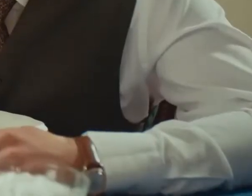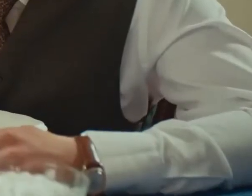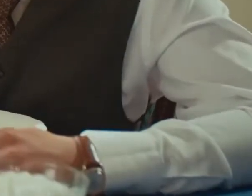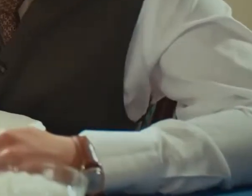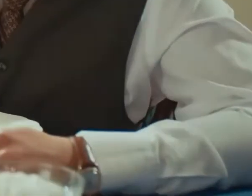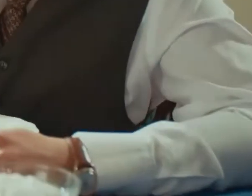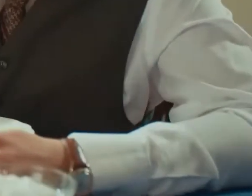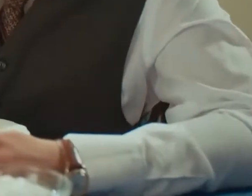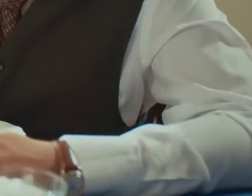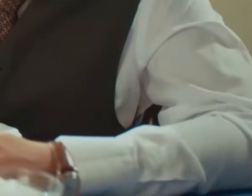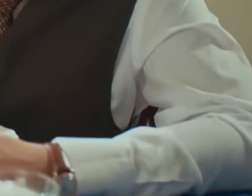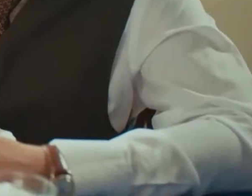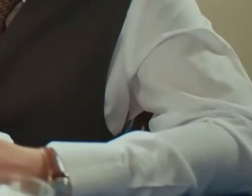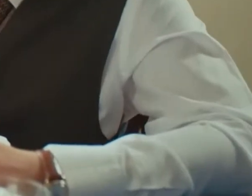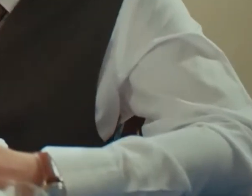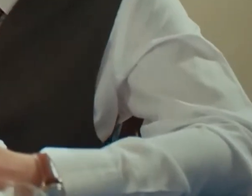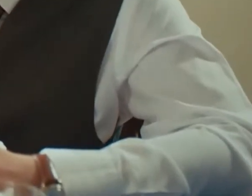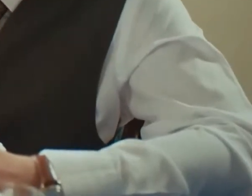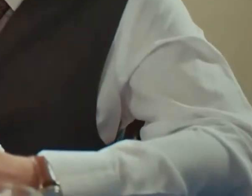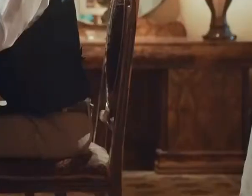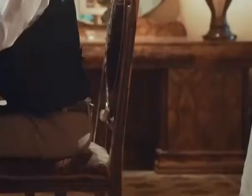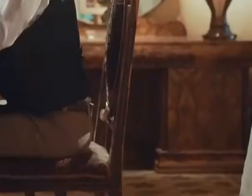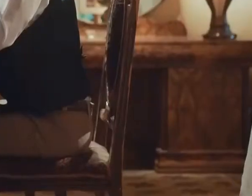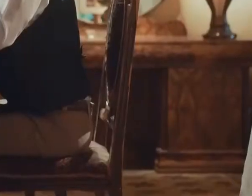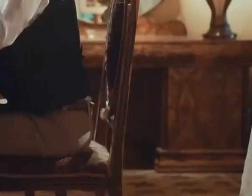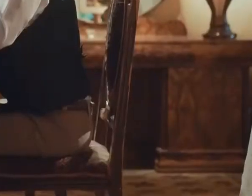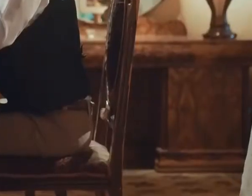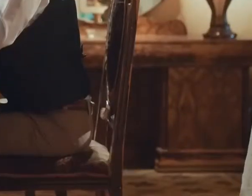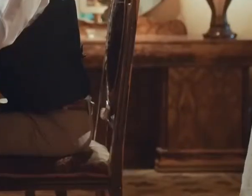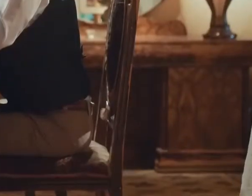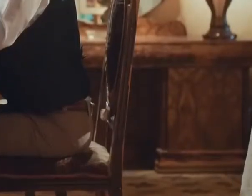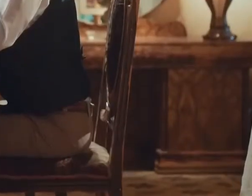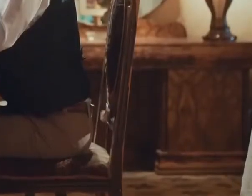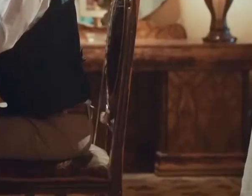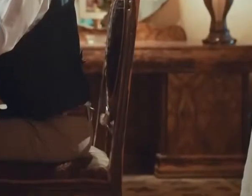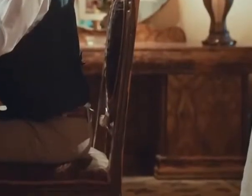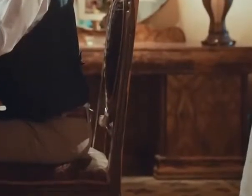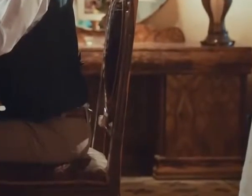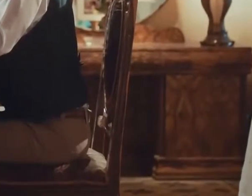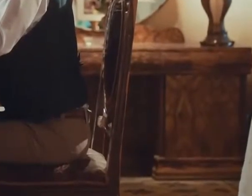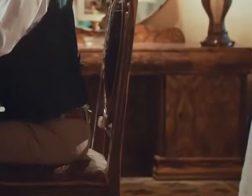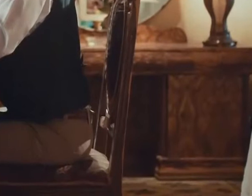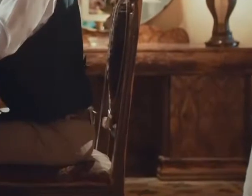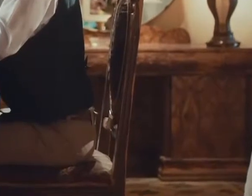devam ederken kütüphaneye doğru yürüdü. Raftan mavi kapaklı bir kitap alıp okudu.